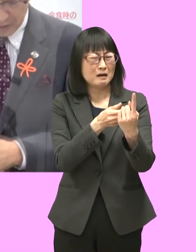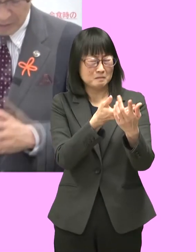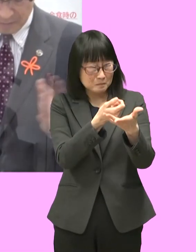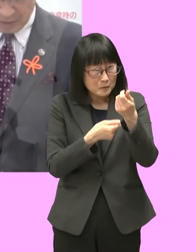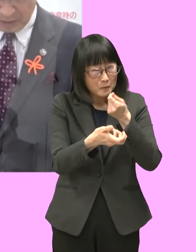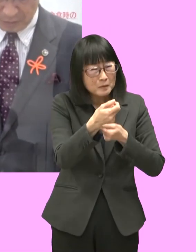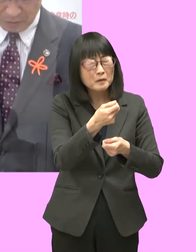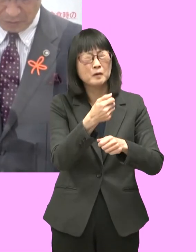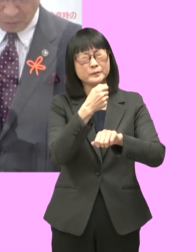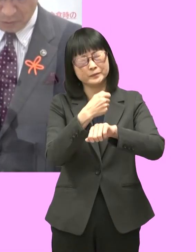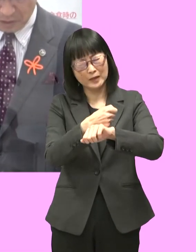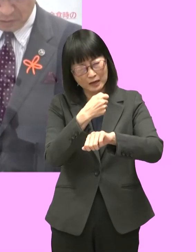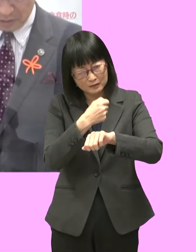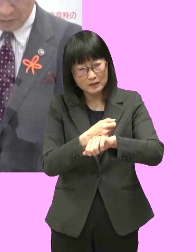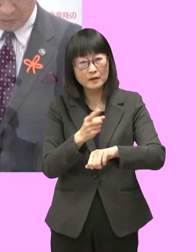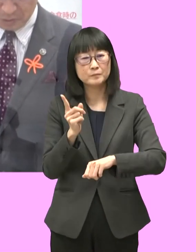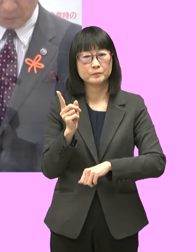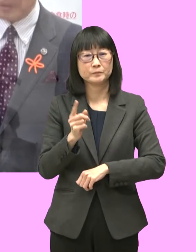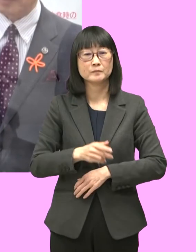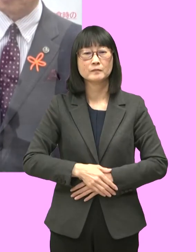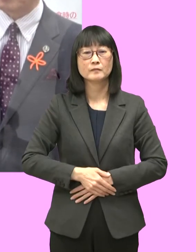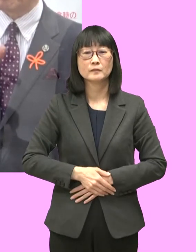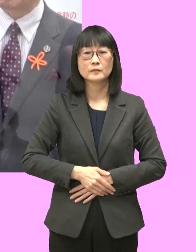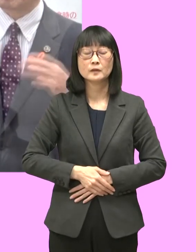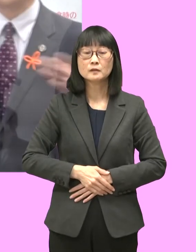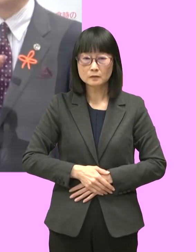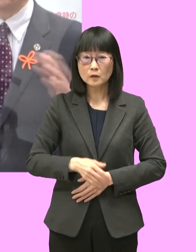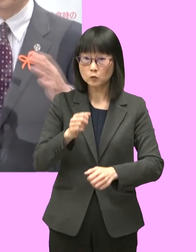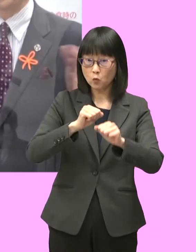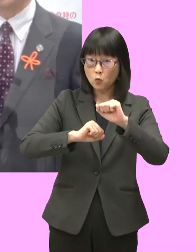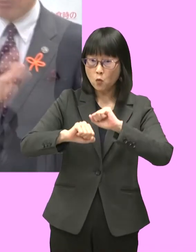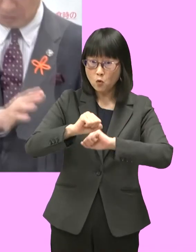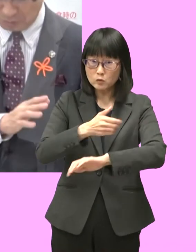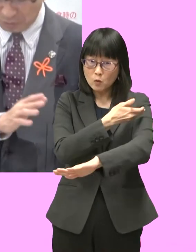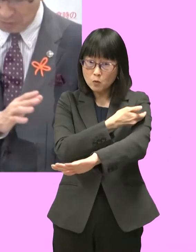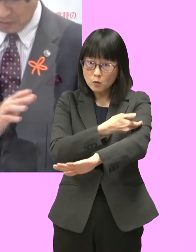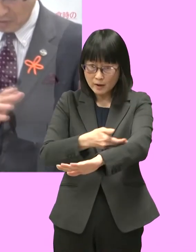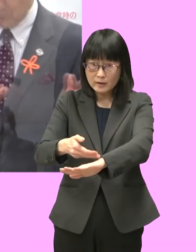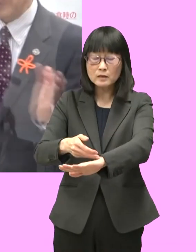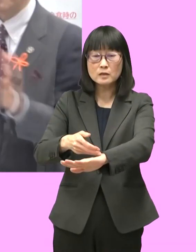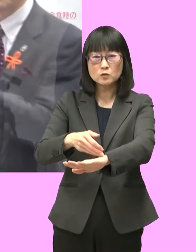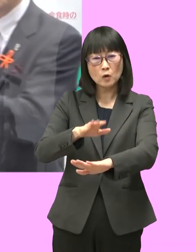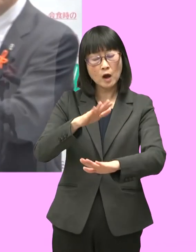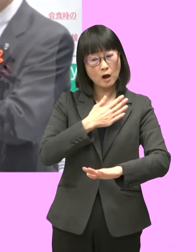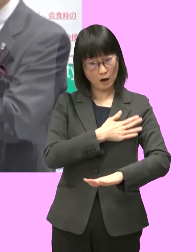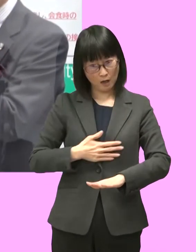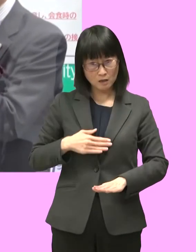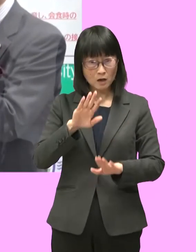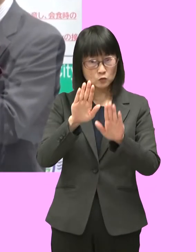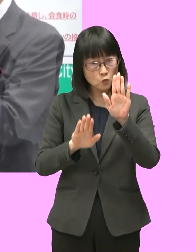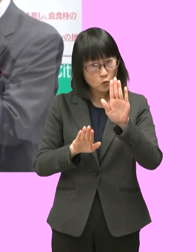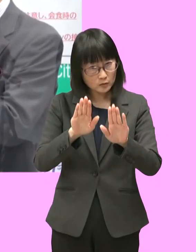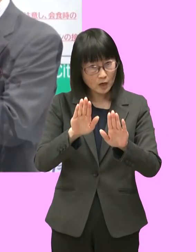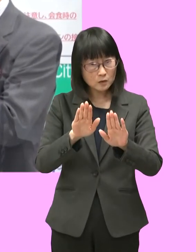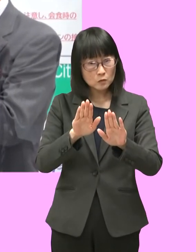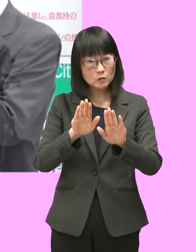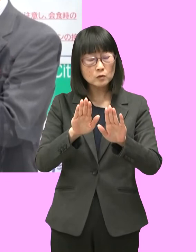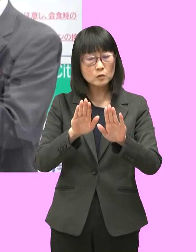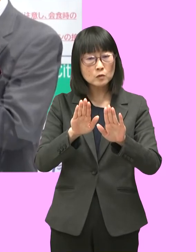今回行動歴とか症状の方はこれはやっぱり保健師じゃないとできないんですけども、その後